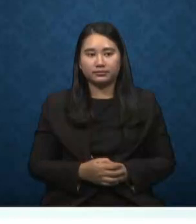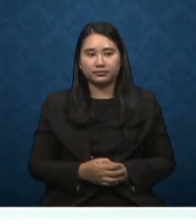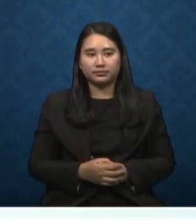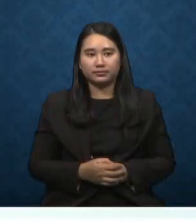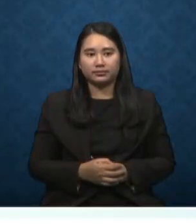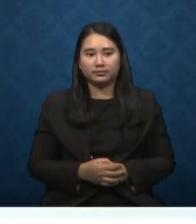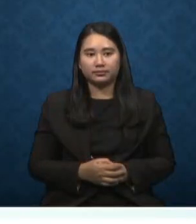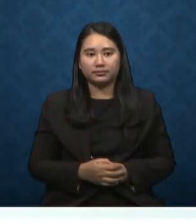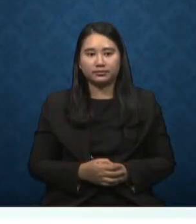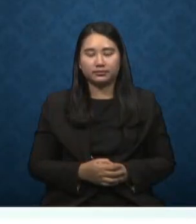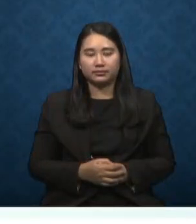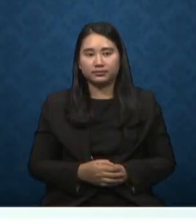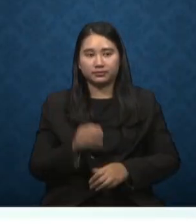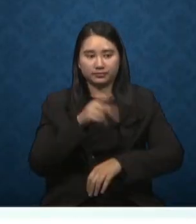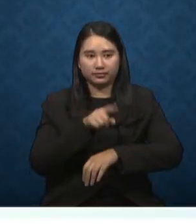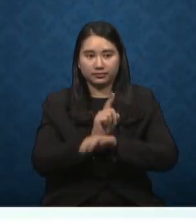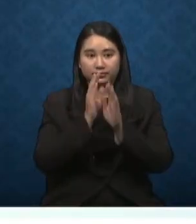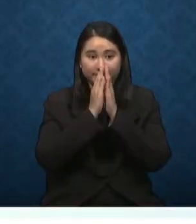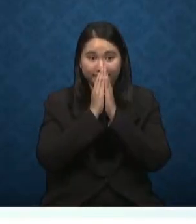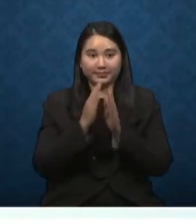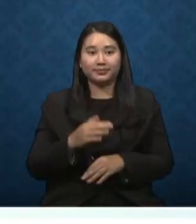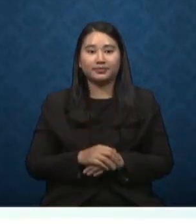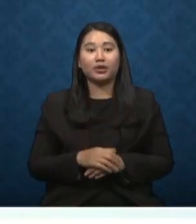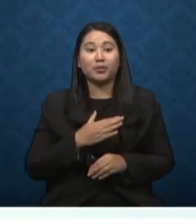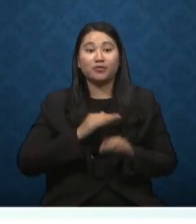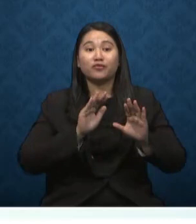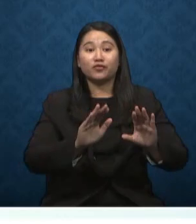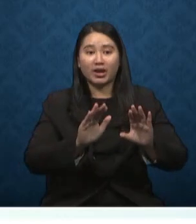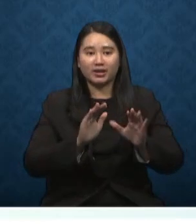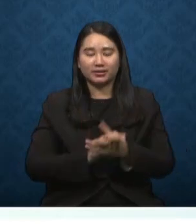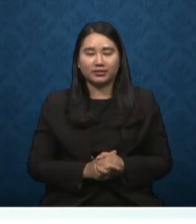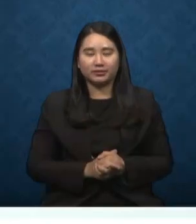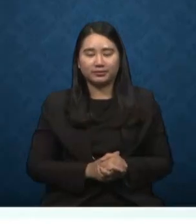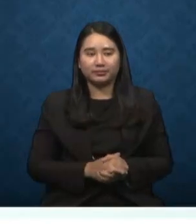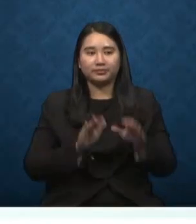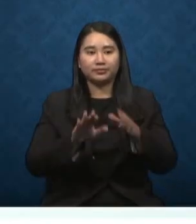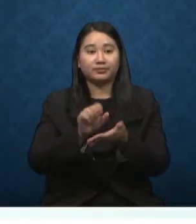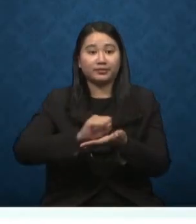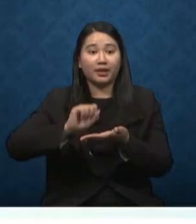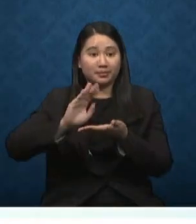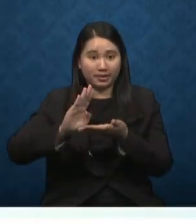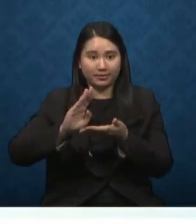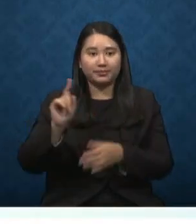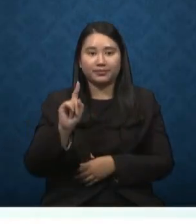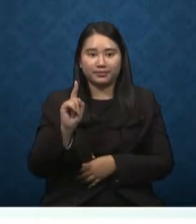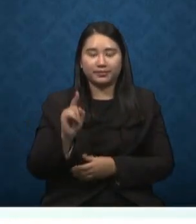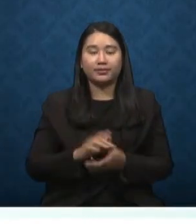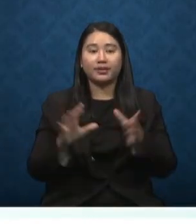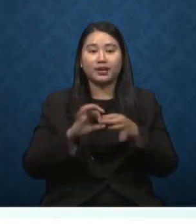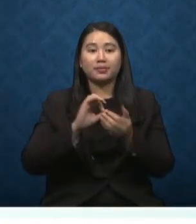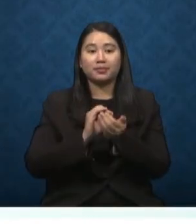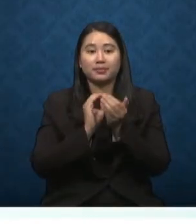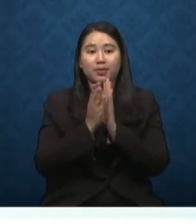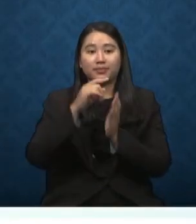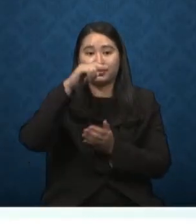กราบเรียนท่านประธานที่เคารพครับผมขอฝากไปยังสถาบันพระปกเกล้านะครับในประเด็นปฏิรูปการเมืองนะ